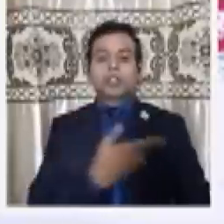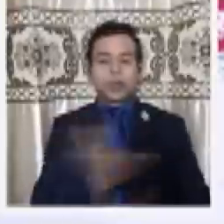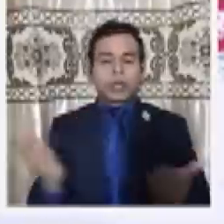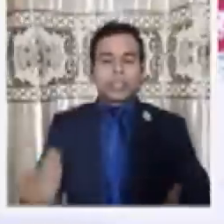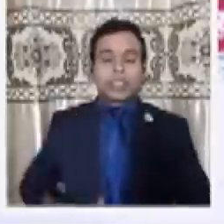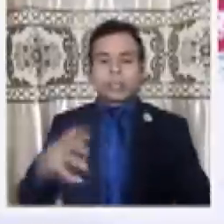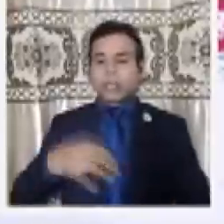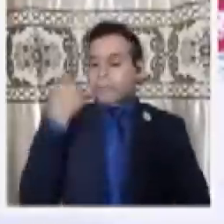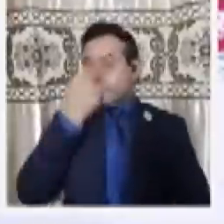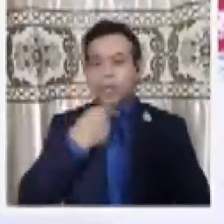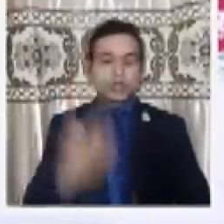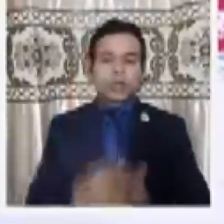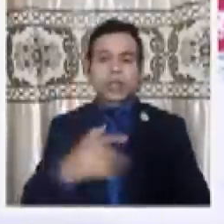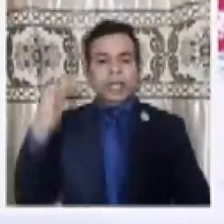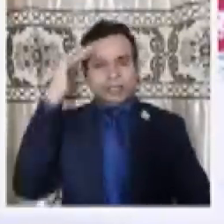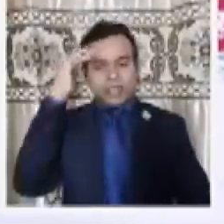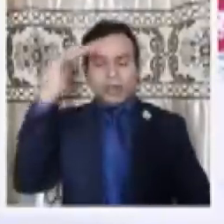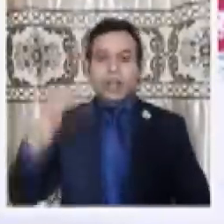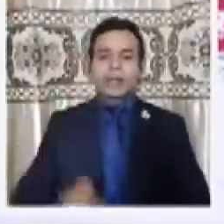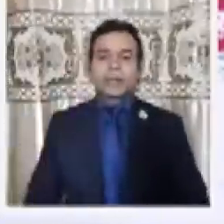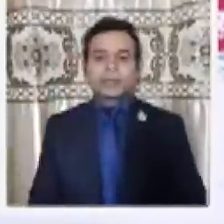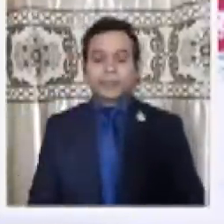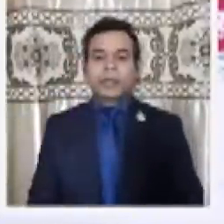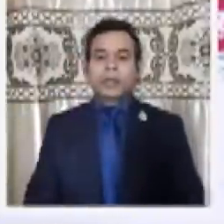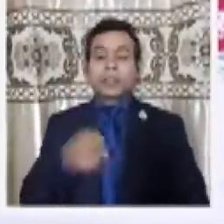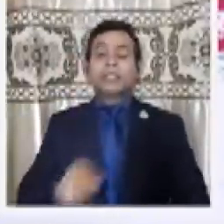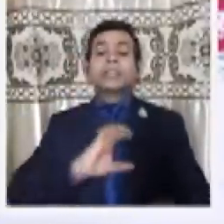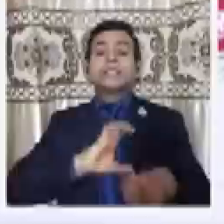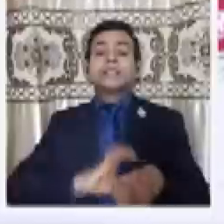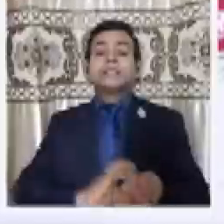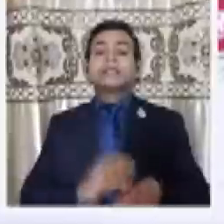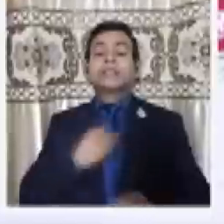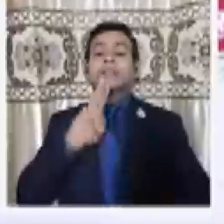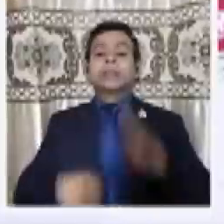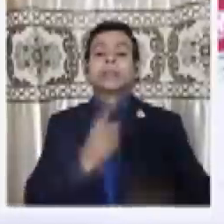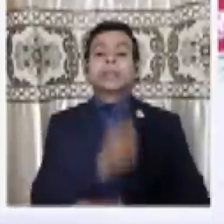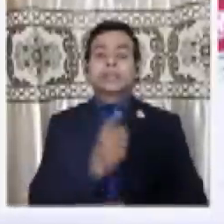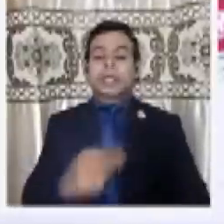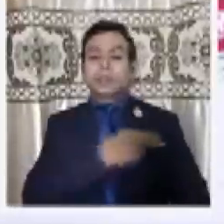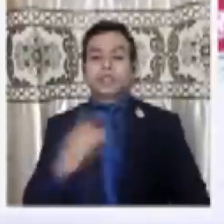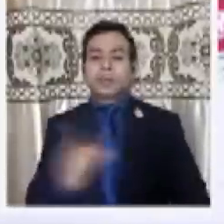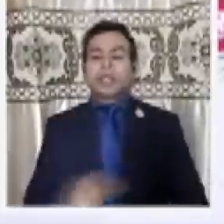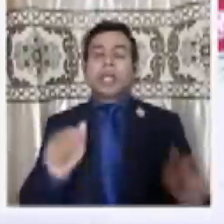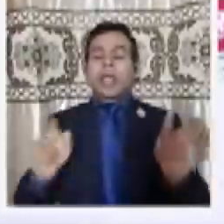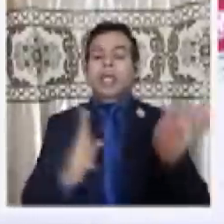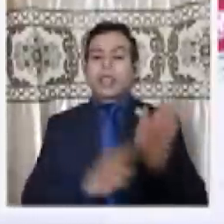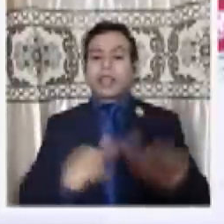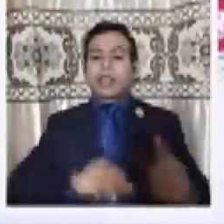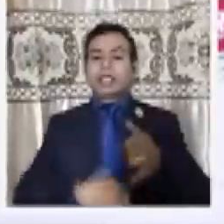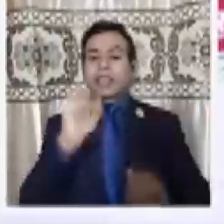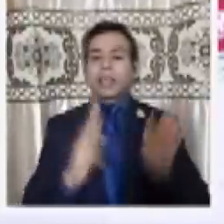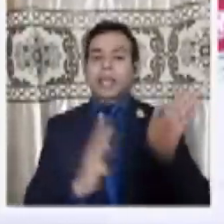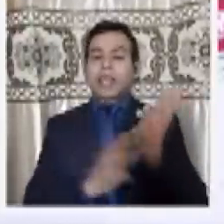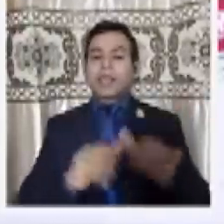প্রিয় সাংবাদিক ভাই ও বোনেরা, সম্মানিত দর্শক শ্রোতাবৃন্দ, দেশবাসী এবং প্রবাসী ভাই ও বোনেরা, আসসালামু আলাইকুম। আমি অধ্যাপক ডাক্তার